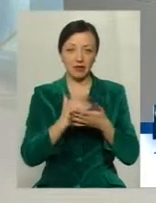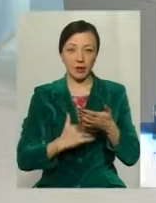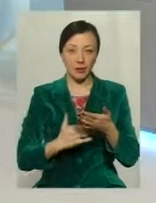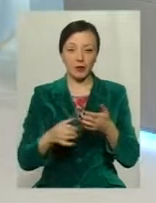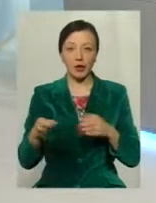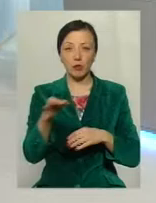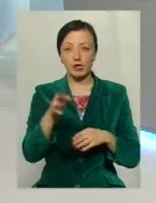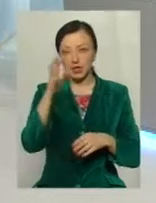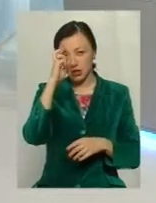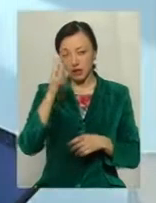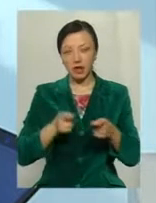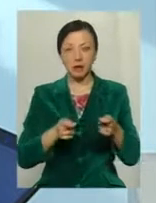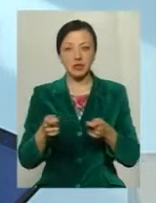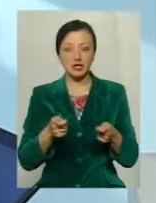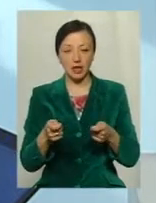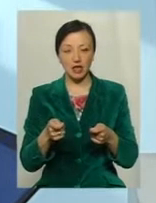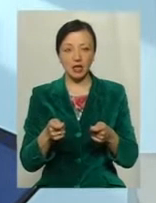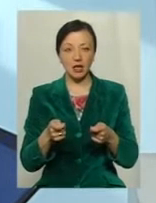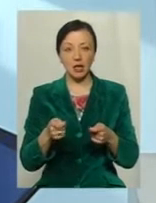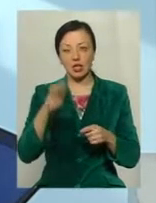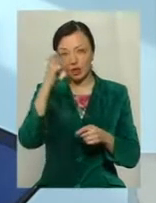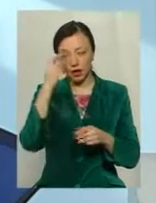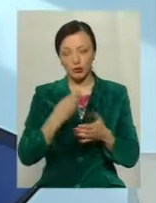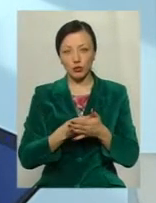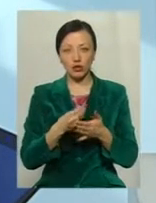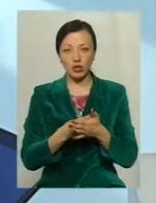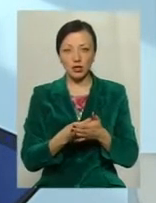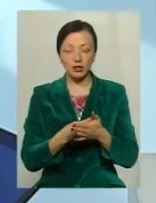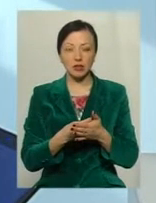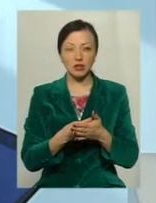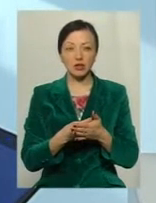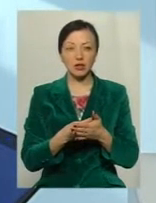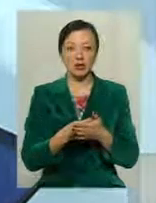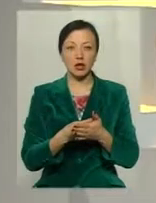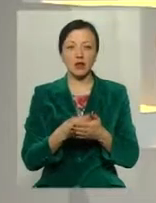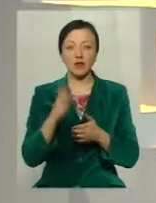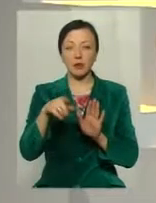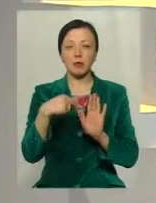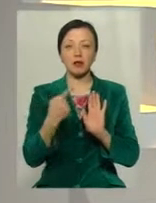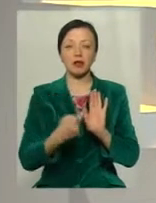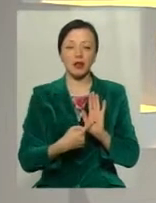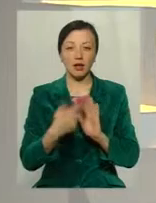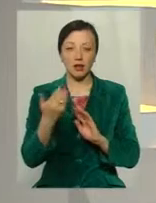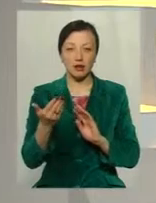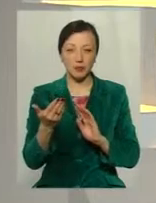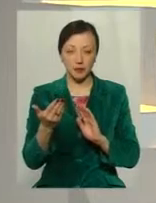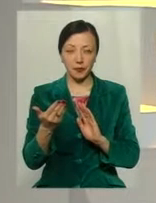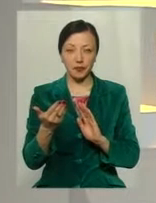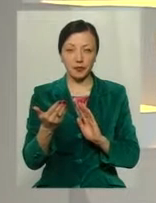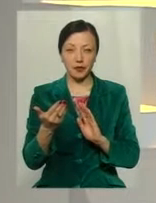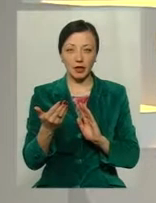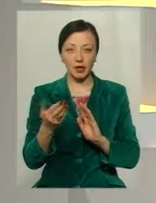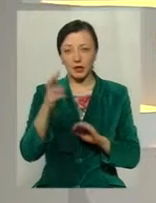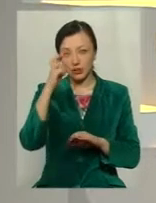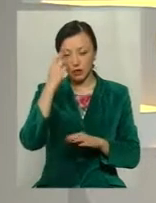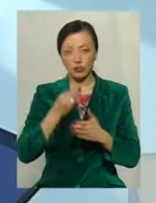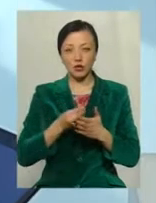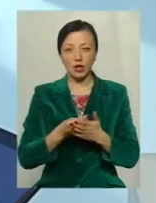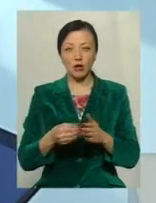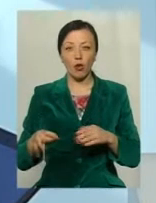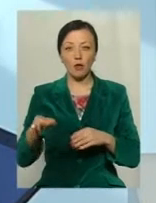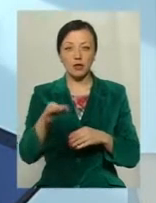сказав прем'єр-міністр, бувший прем'єр-міністр Терчер в Англії, що в уряду нема власних грошей, це публічні гроші. І я хочу вам